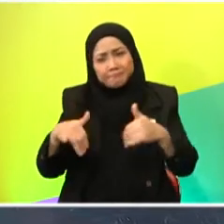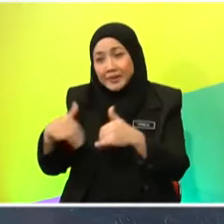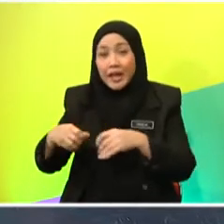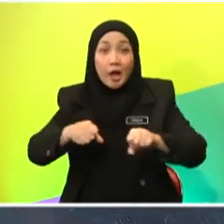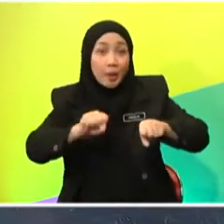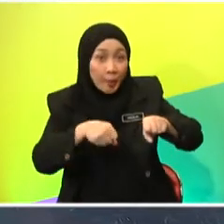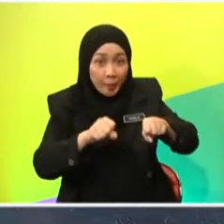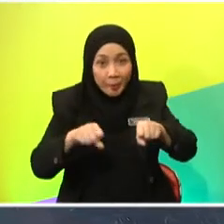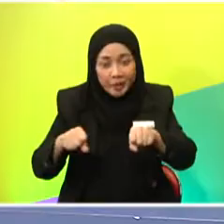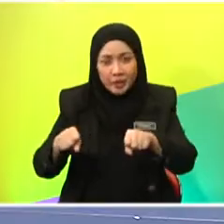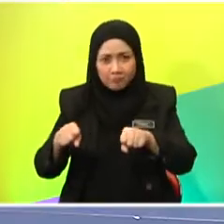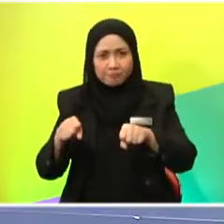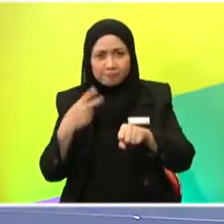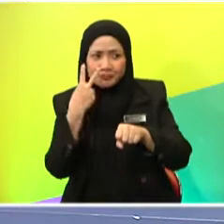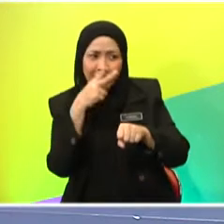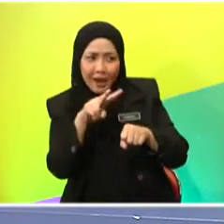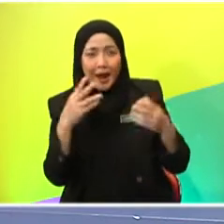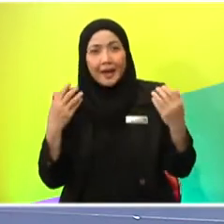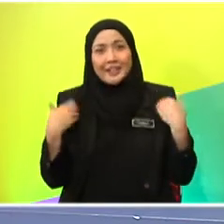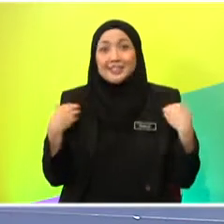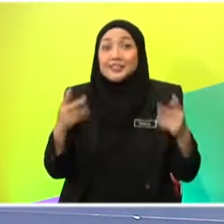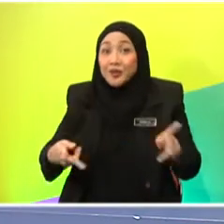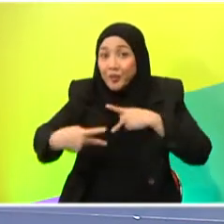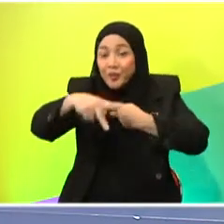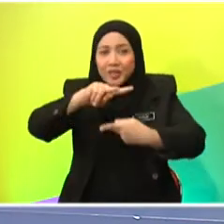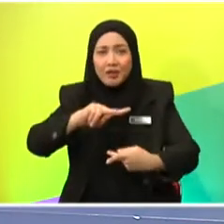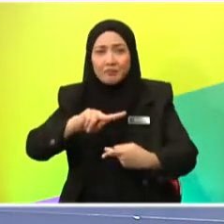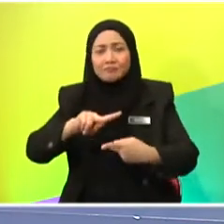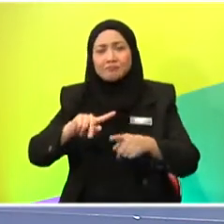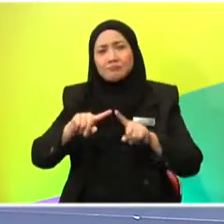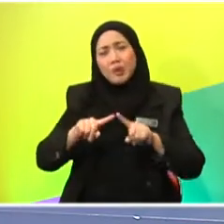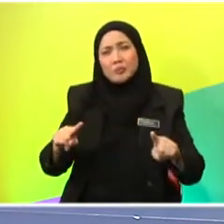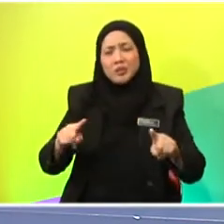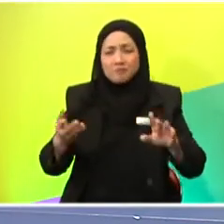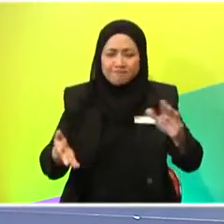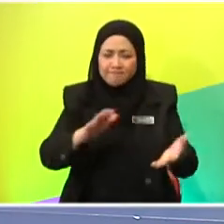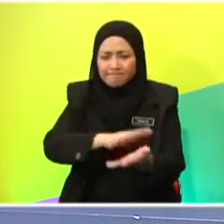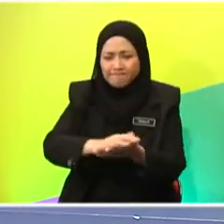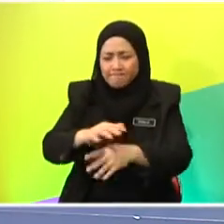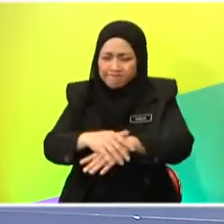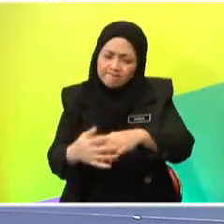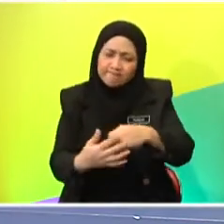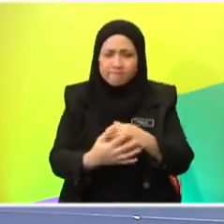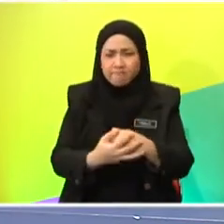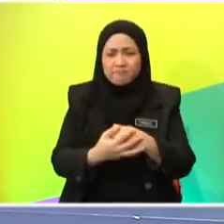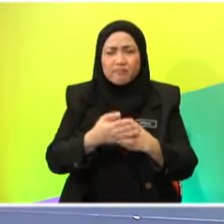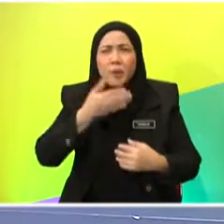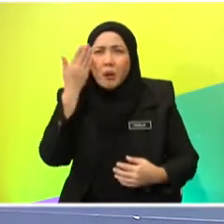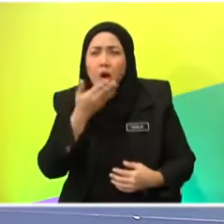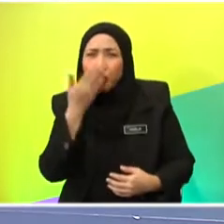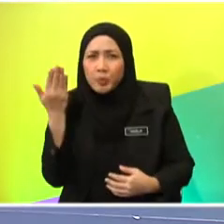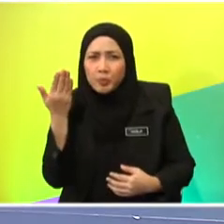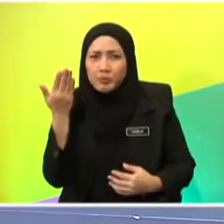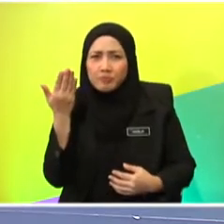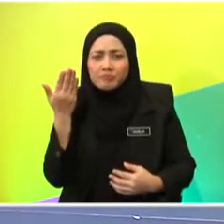tameze go nampak macam menari sangat tapi saya pegang-pegang sera-sera sedang saya bau-bau tapi saya rasa